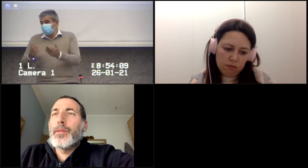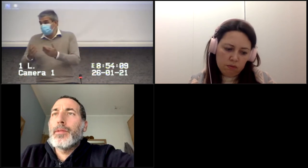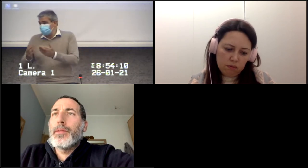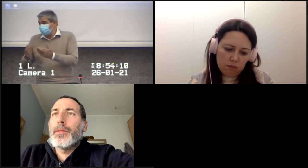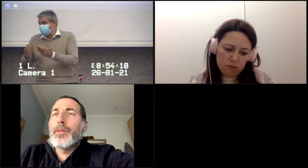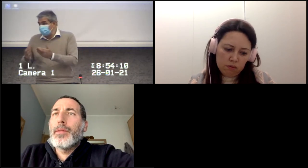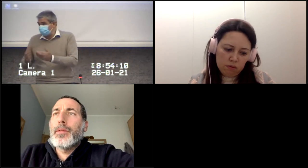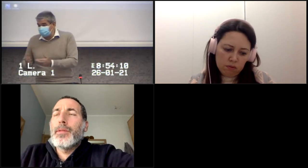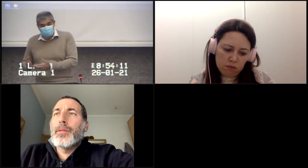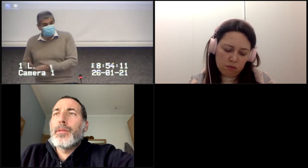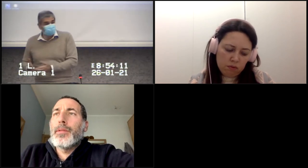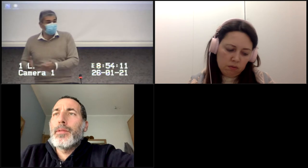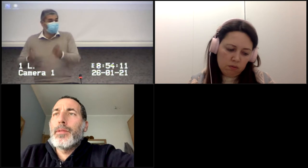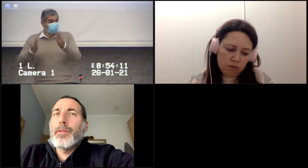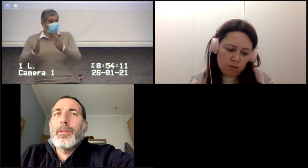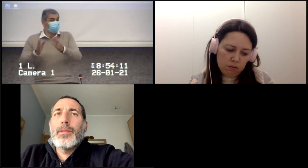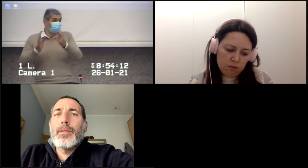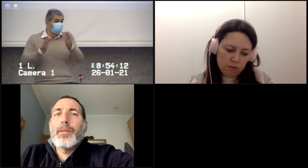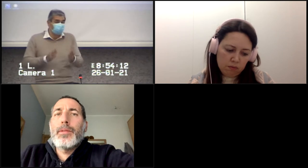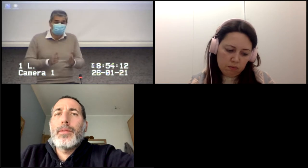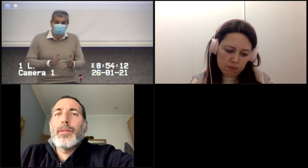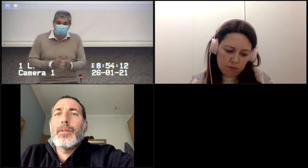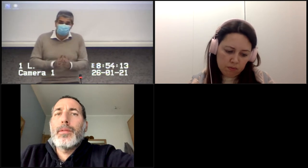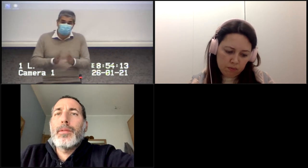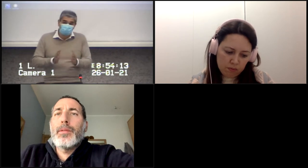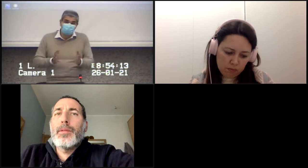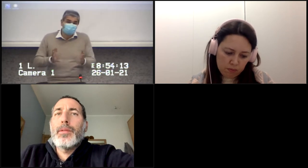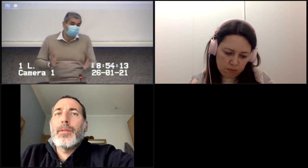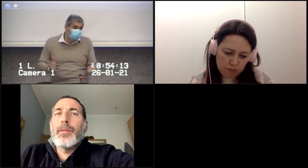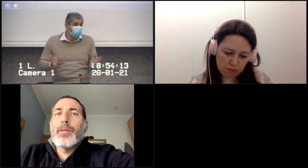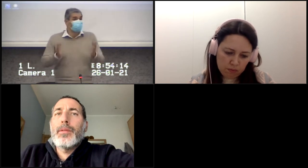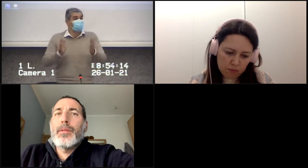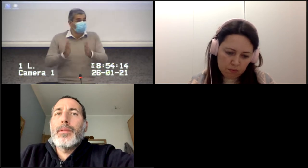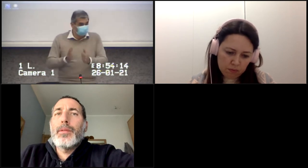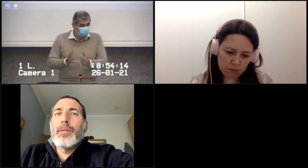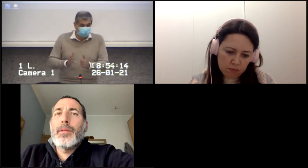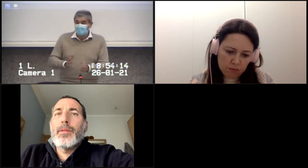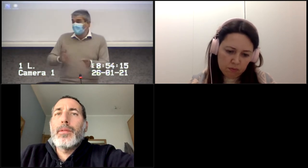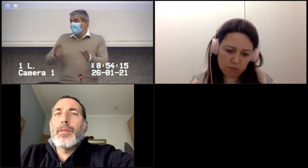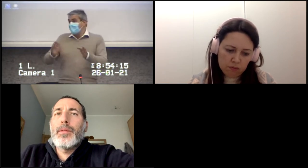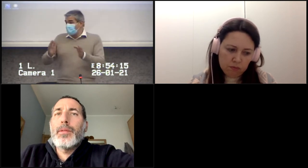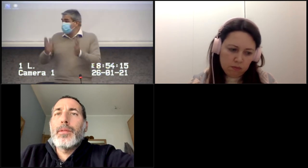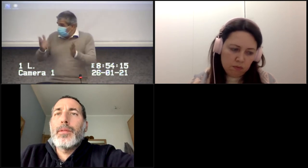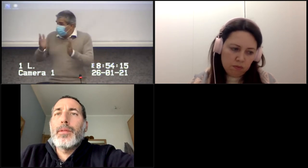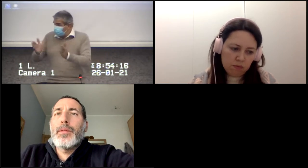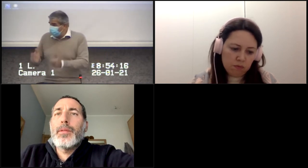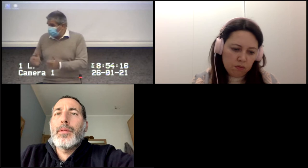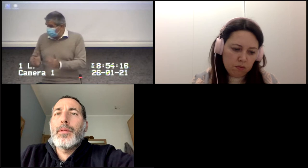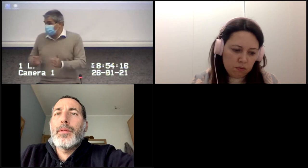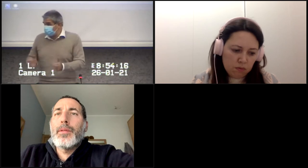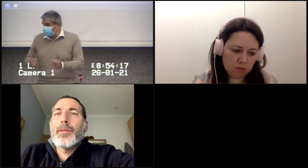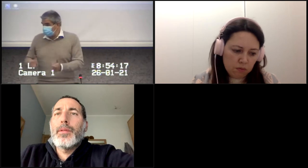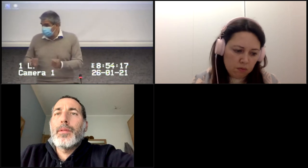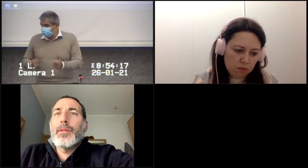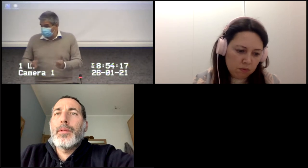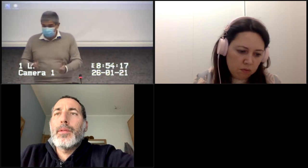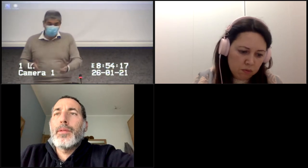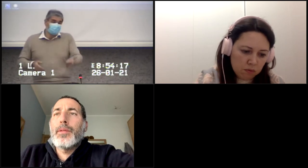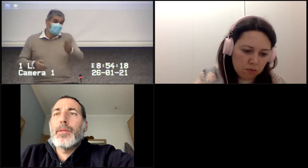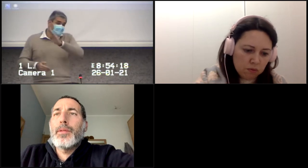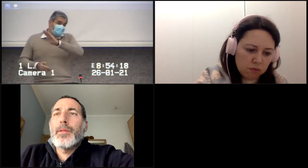compito dell'amministrazione e degli uffici preposti è quella di rimettere un po' di ordine. Come si arriva a rimettere